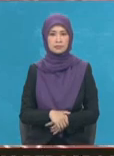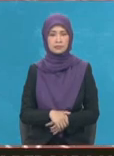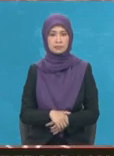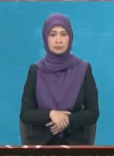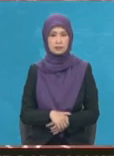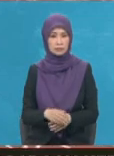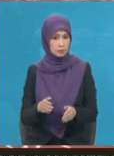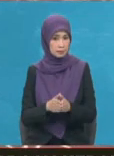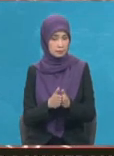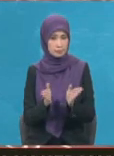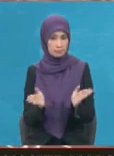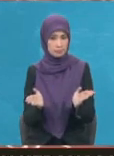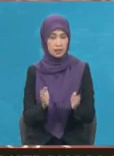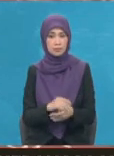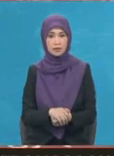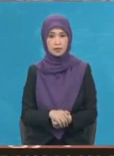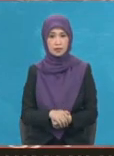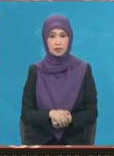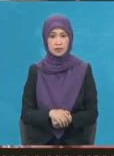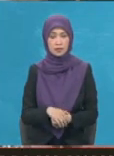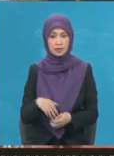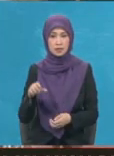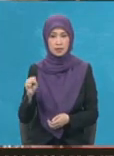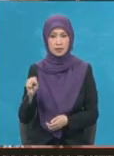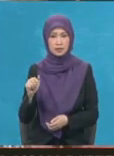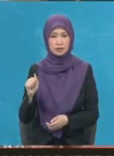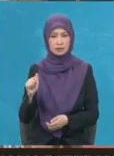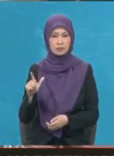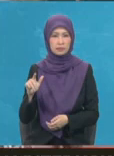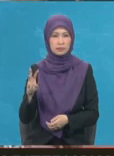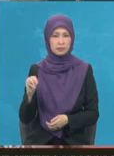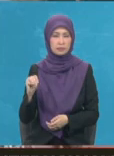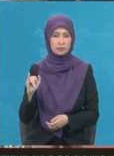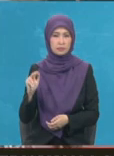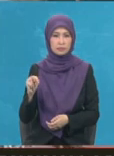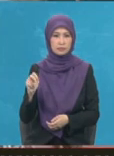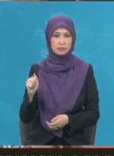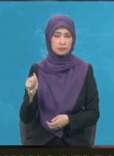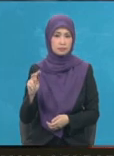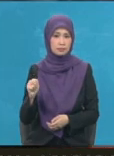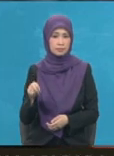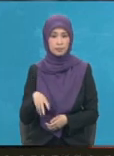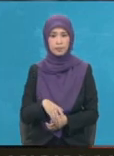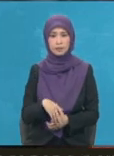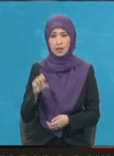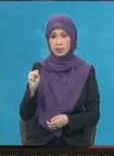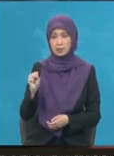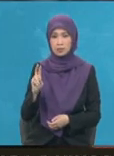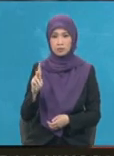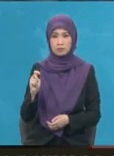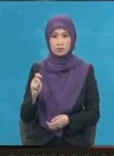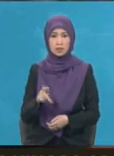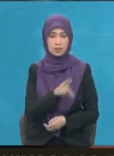peresmiannya disempurnakan oleh awanginan BIN Haji puret keselamatan dan kesejahteraan Kementerian